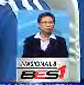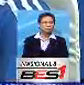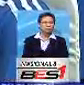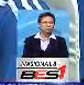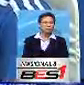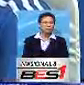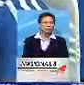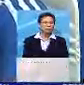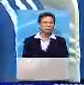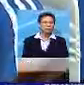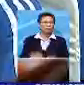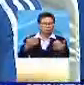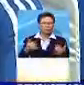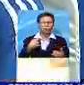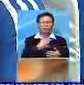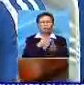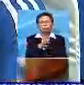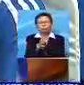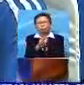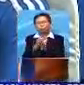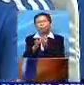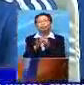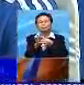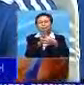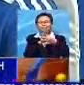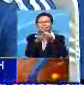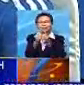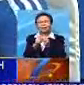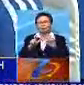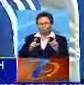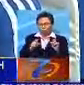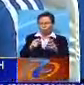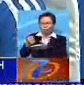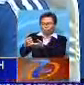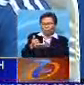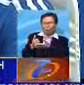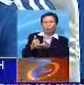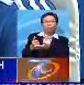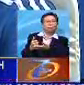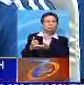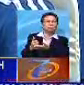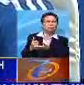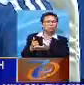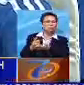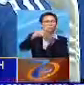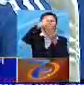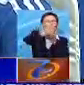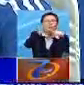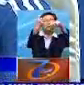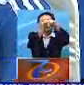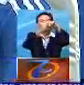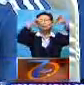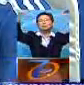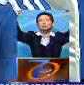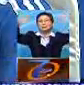tak berkemampuan kita sedang berusaha dengan pihak swasta untuk membantu dalam projek pembinaan stadium